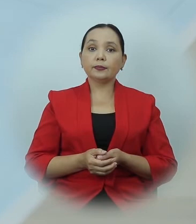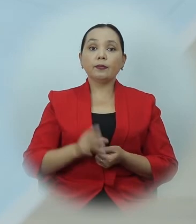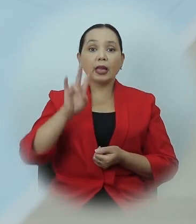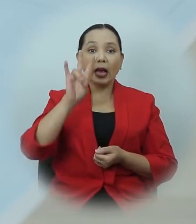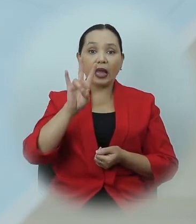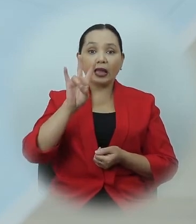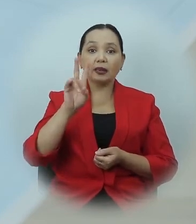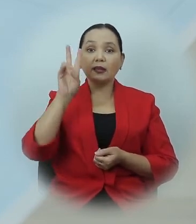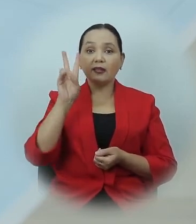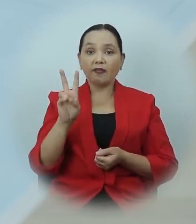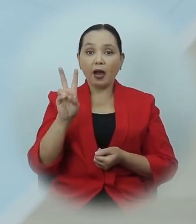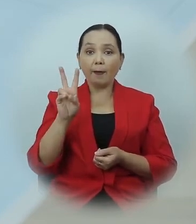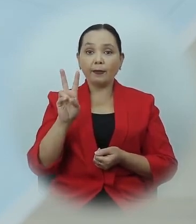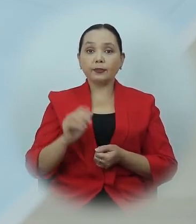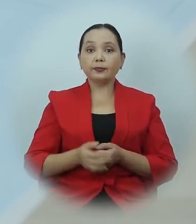N2.